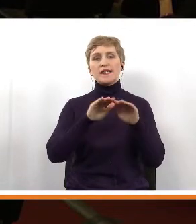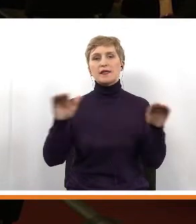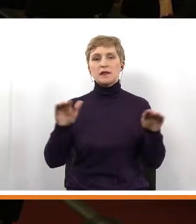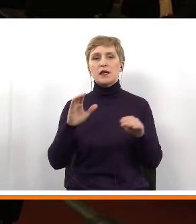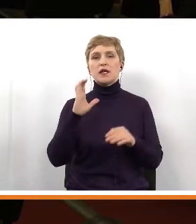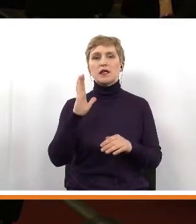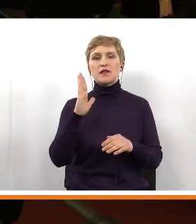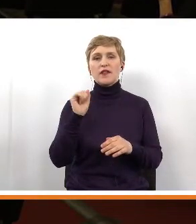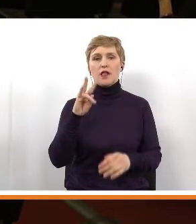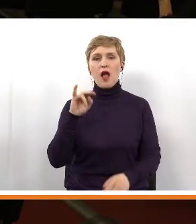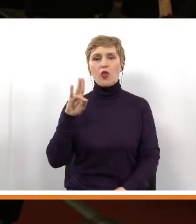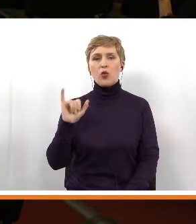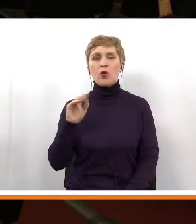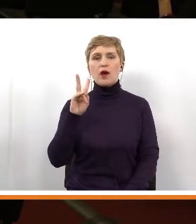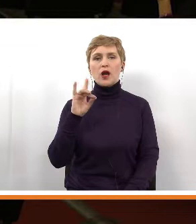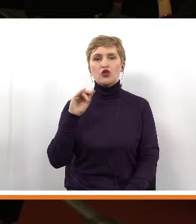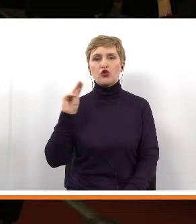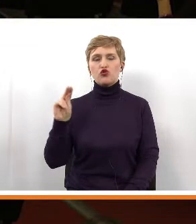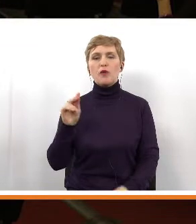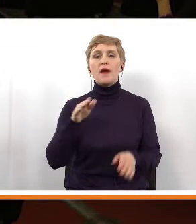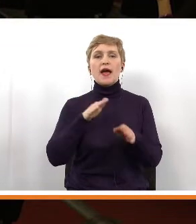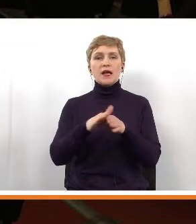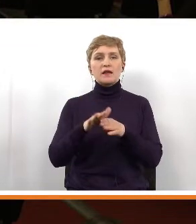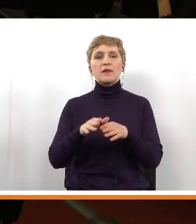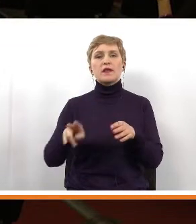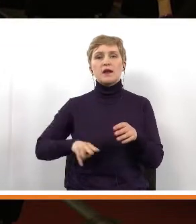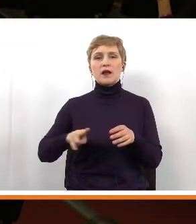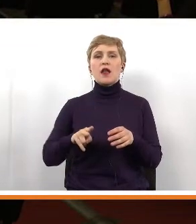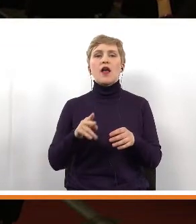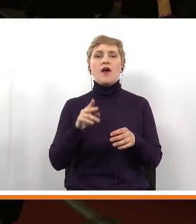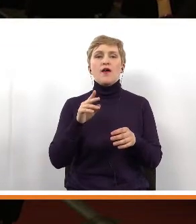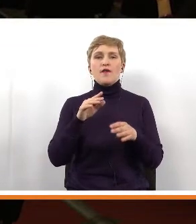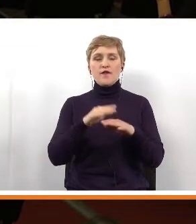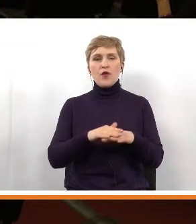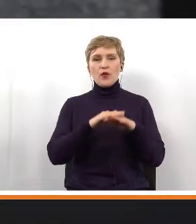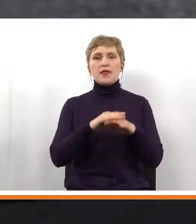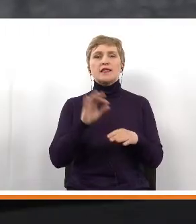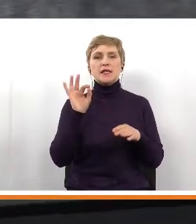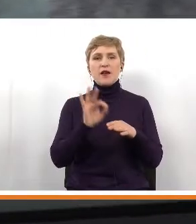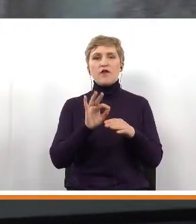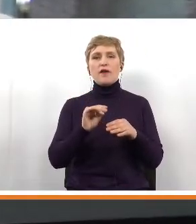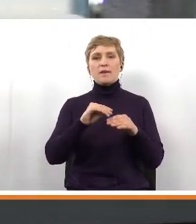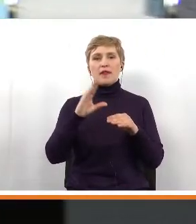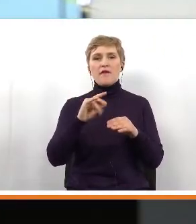Светлану Красночуб, исполнительного директора Фонда целевого капитала МФТИ, модератора сессии.